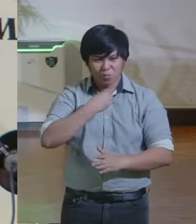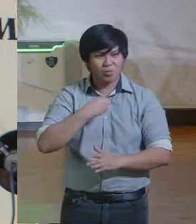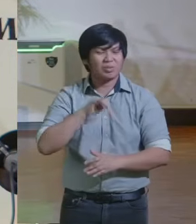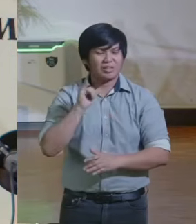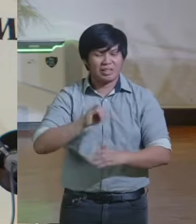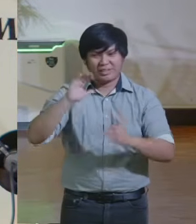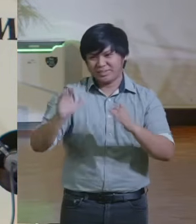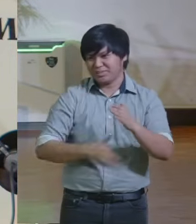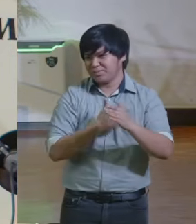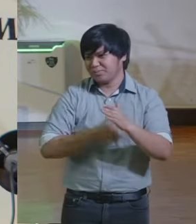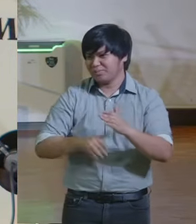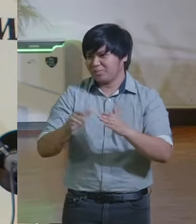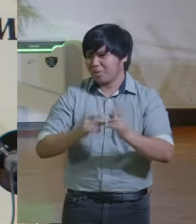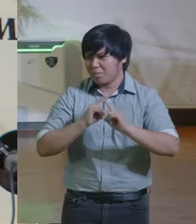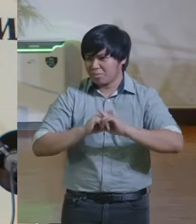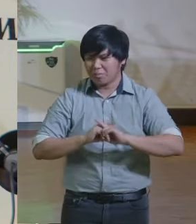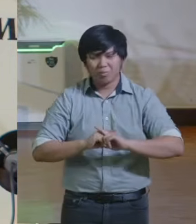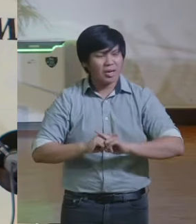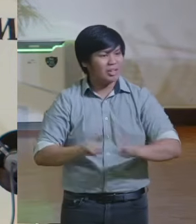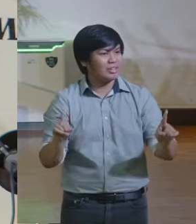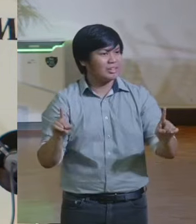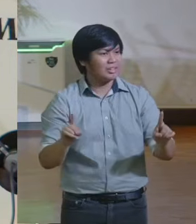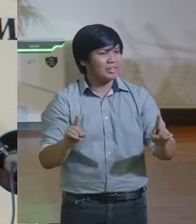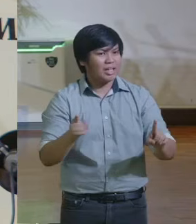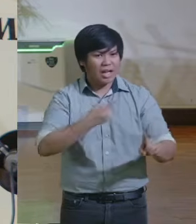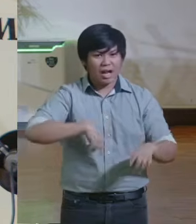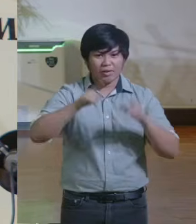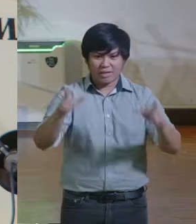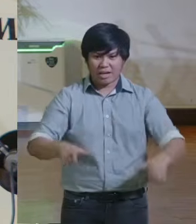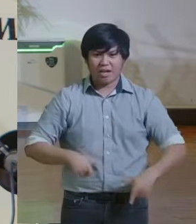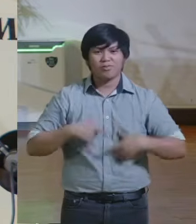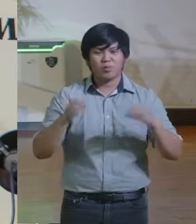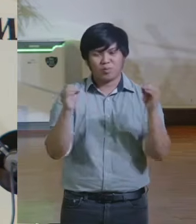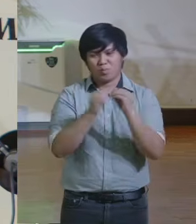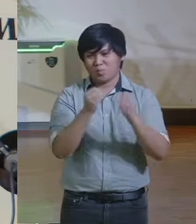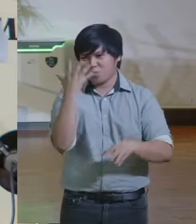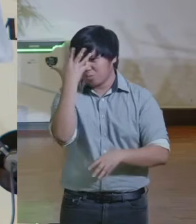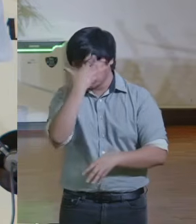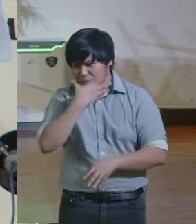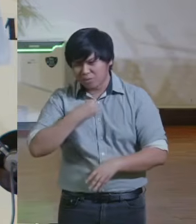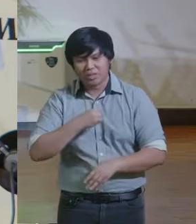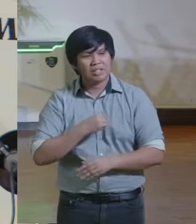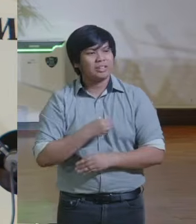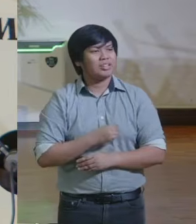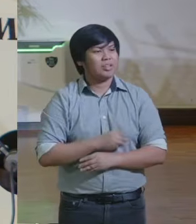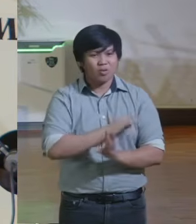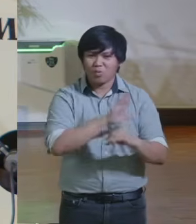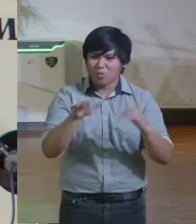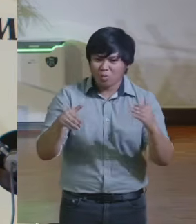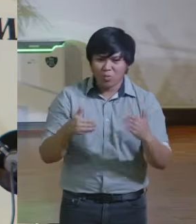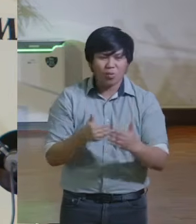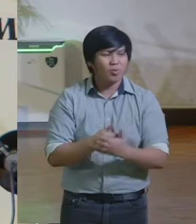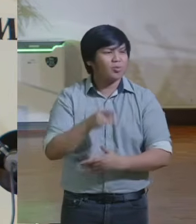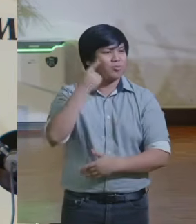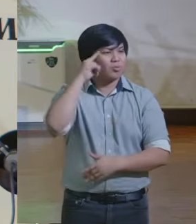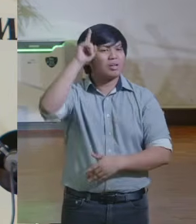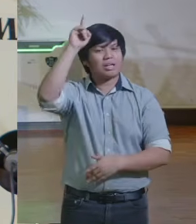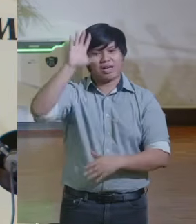Bach. Kaya ang ating mga buhay ay soli Deo